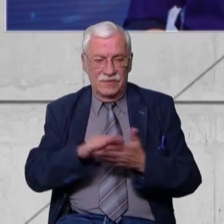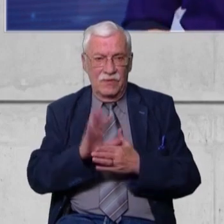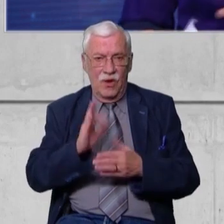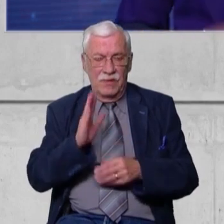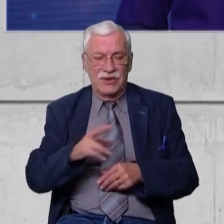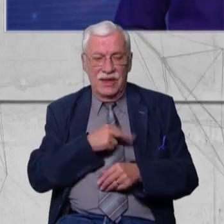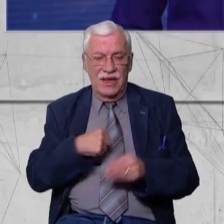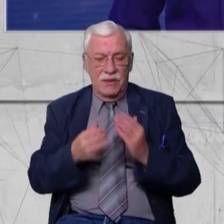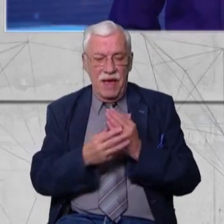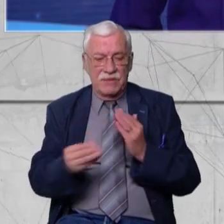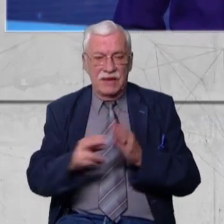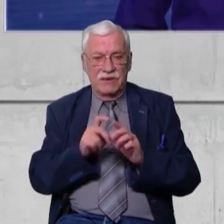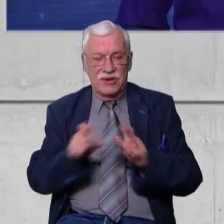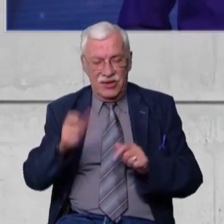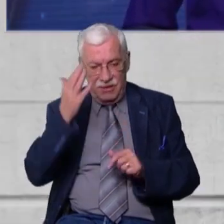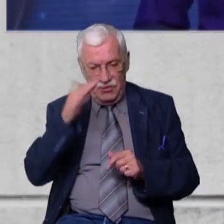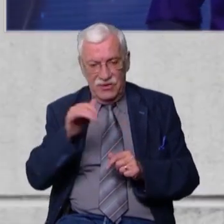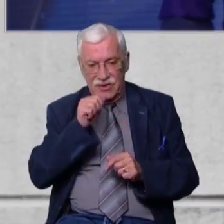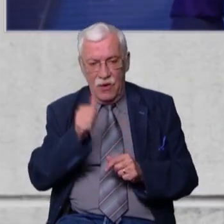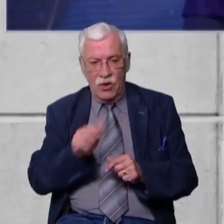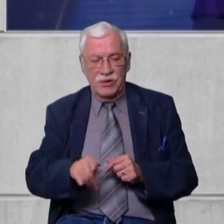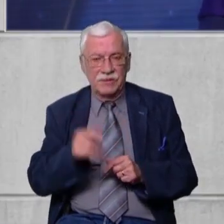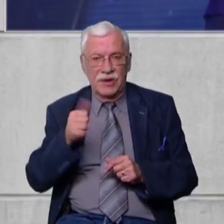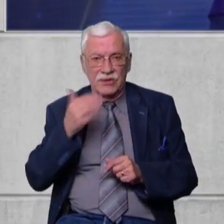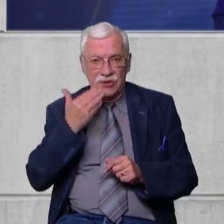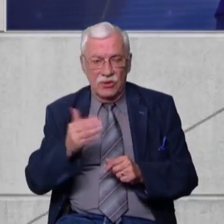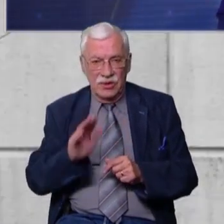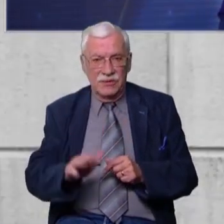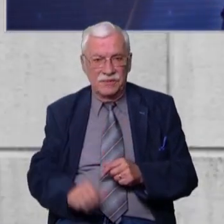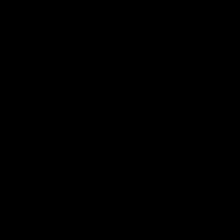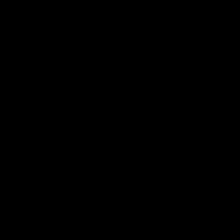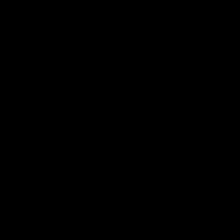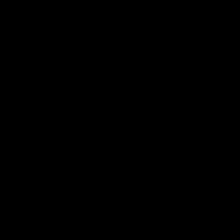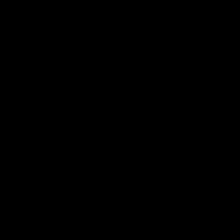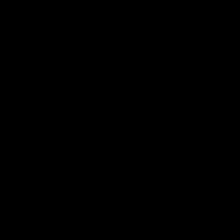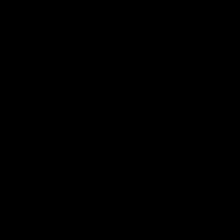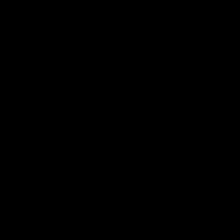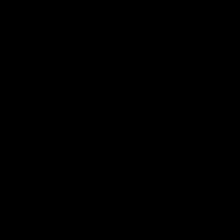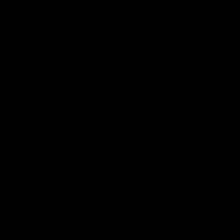będzie naszym ekspertem w trakcie Mistrzostw Europy. Rafale, bardzo Ci dziękujemy. Miłego wieczoru.